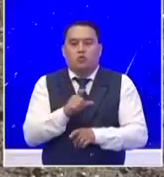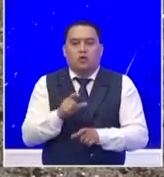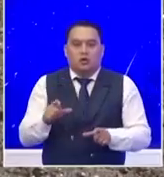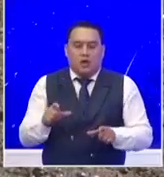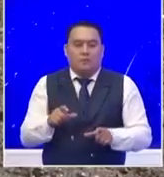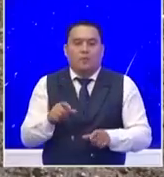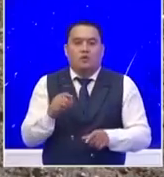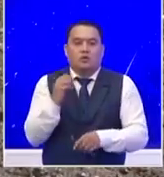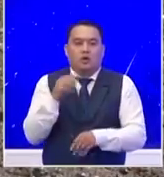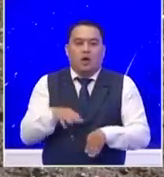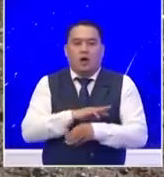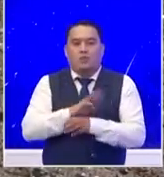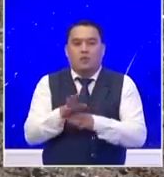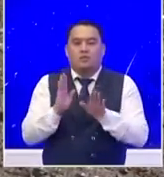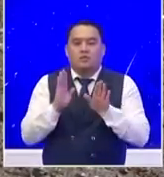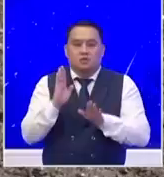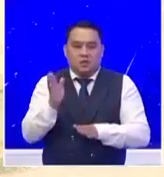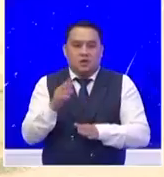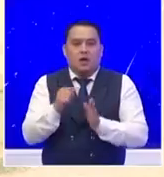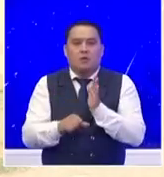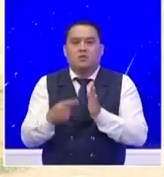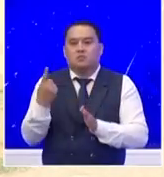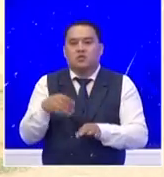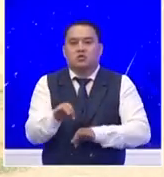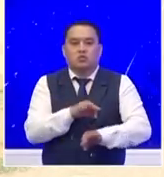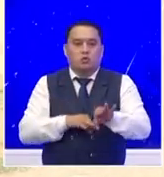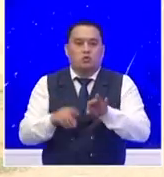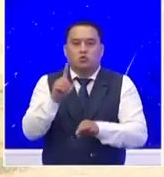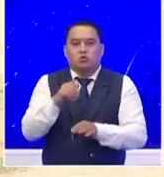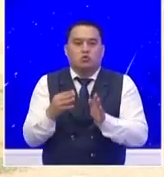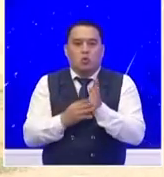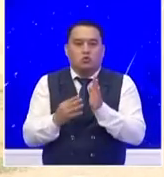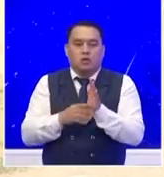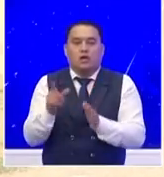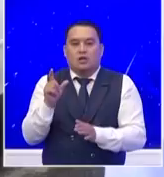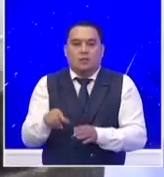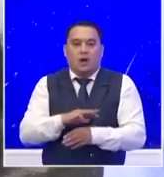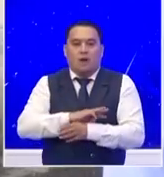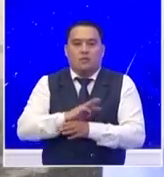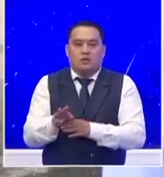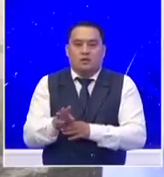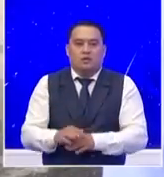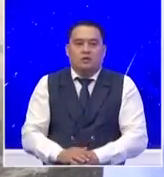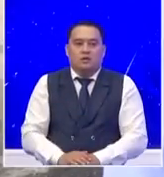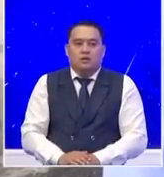жұмысқа орналастырылады. Жалпы қазір 61 жоба бойынша 190 азамат жұмыспен қамтылған.